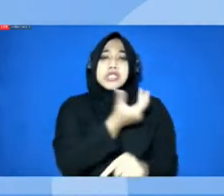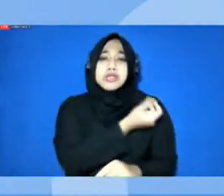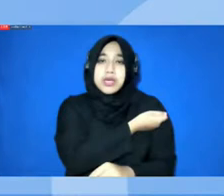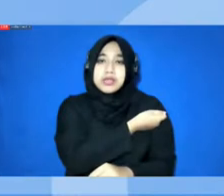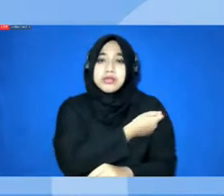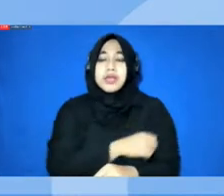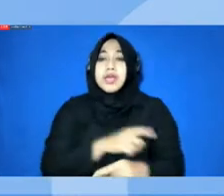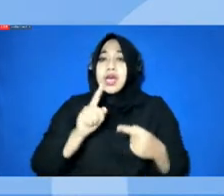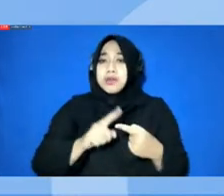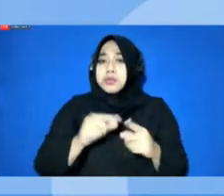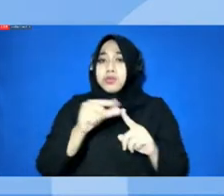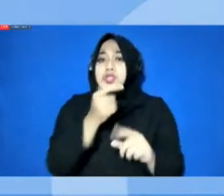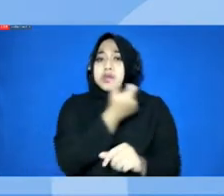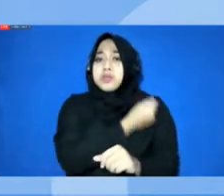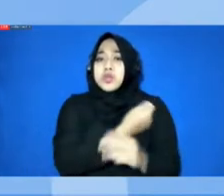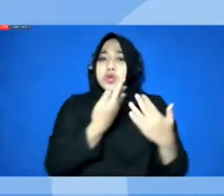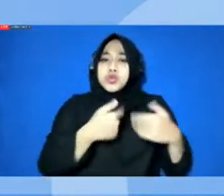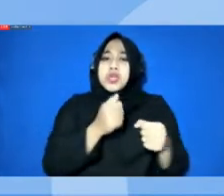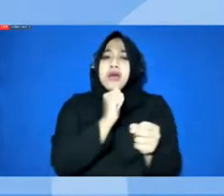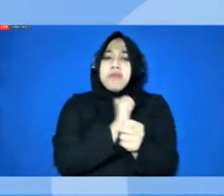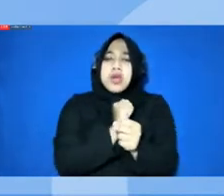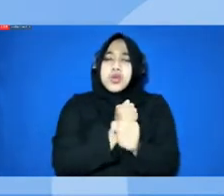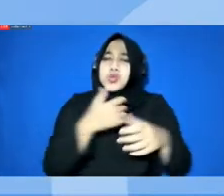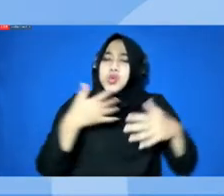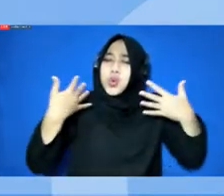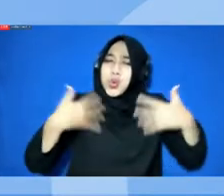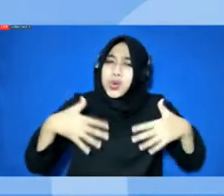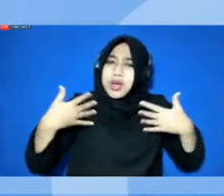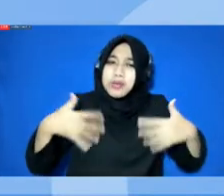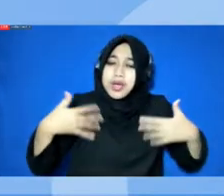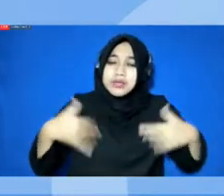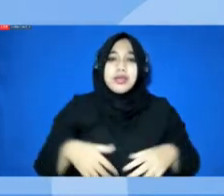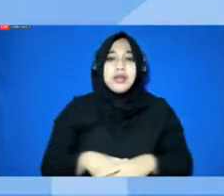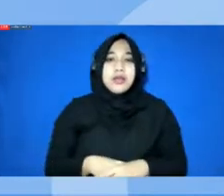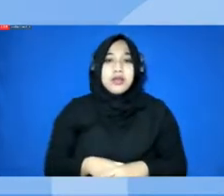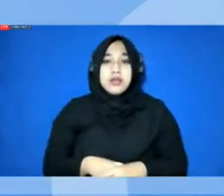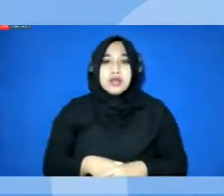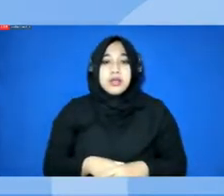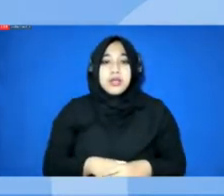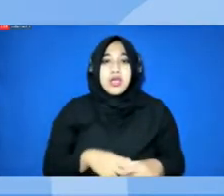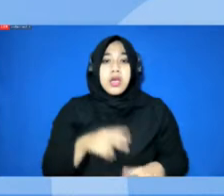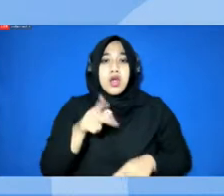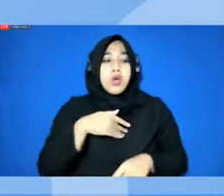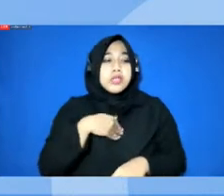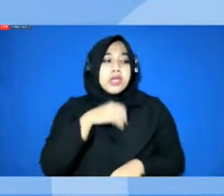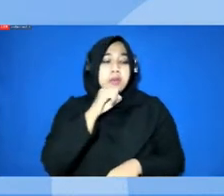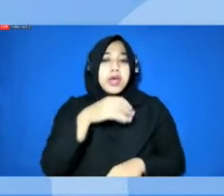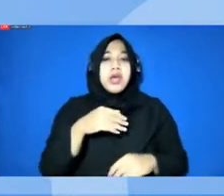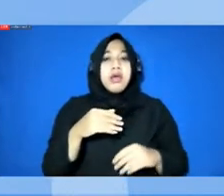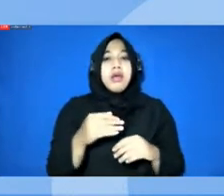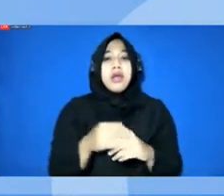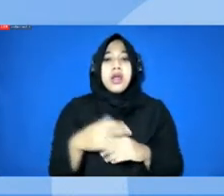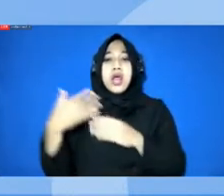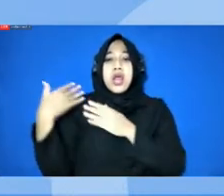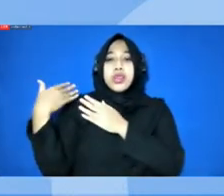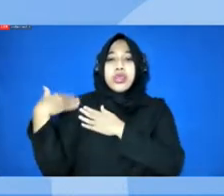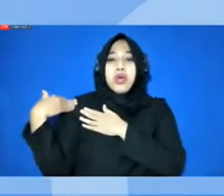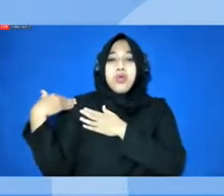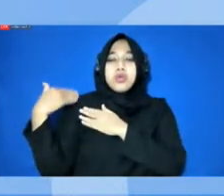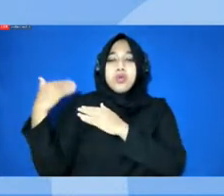Teman-teman Puskesmas itu sudah bekerja sangat luar biasa ya. Mereka itu kalau bahasa saya triple burden plus